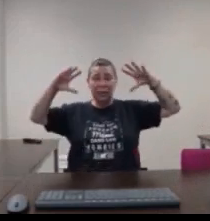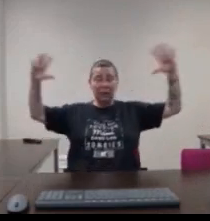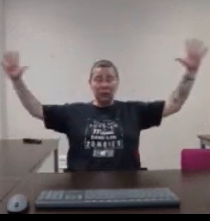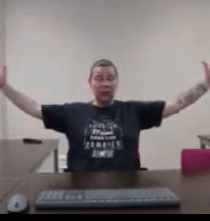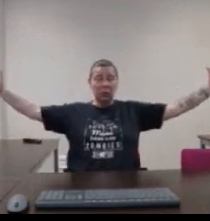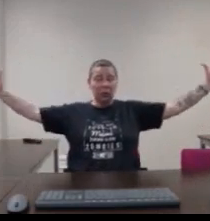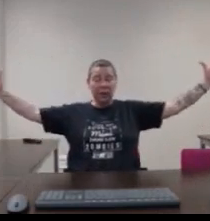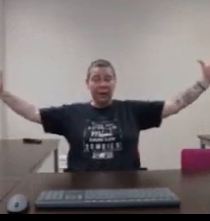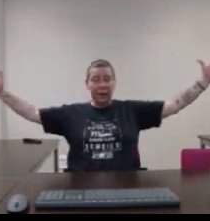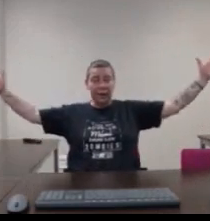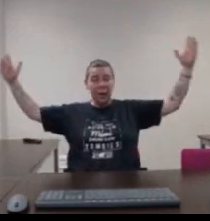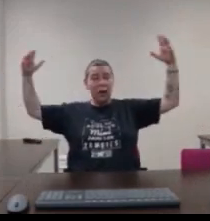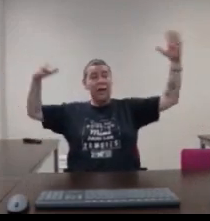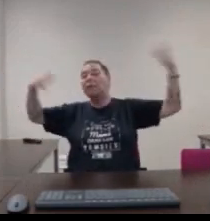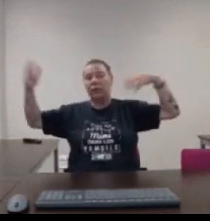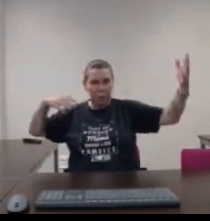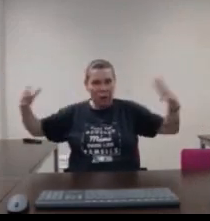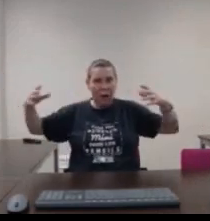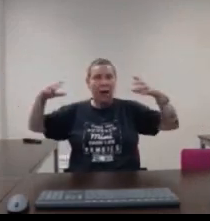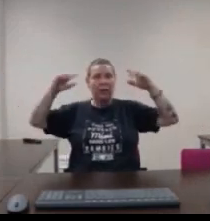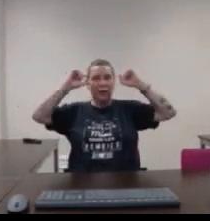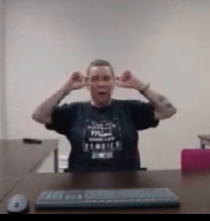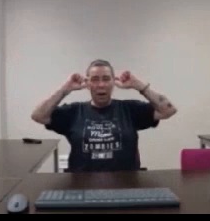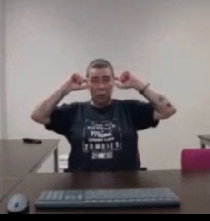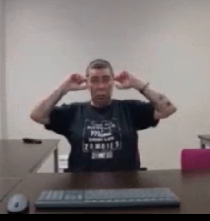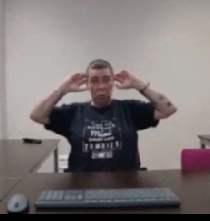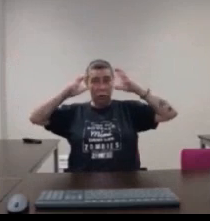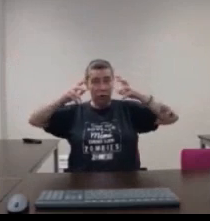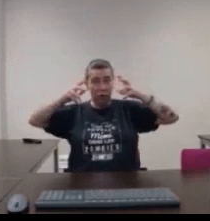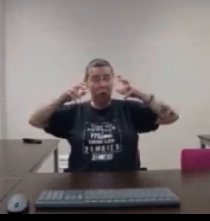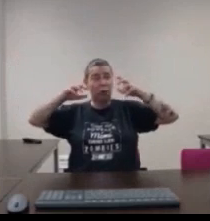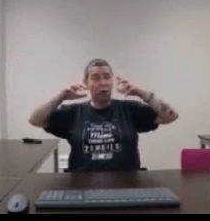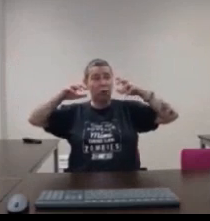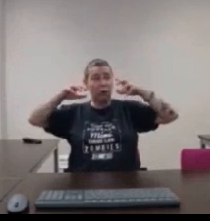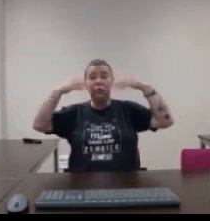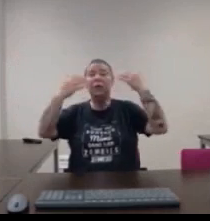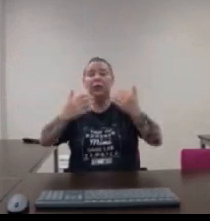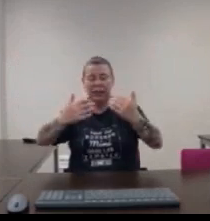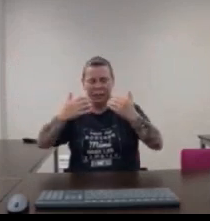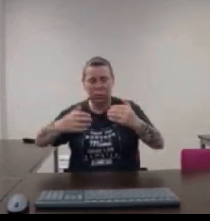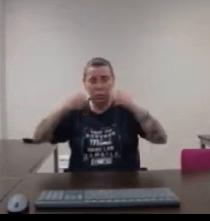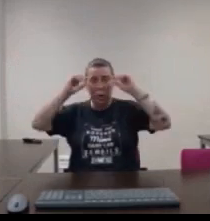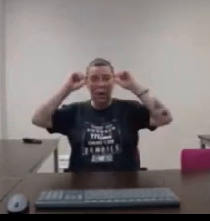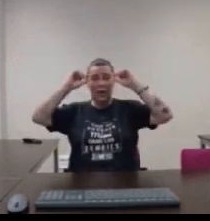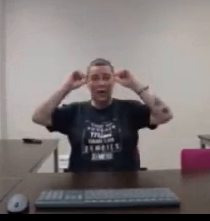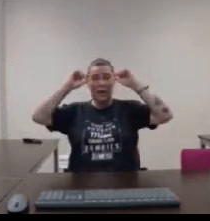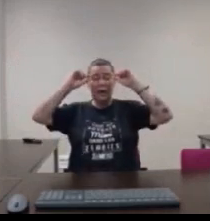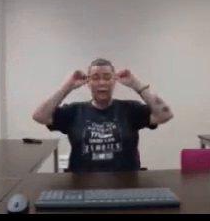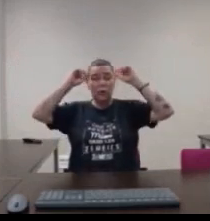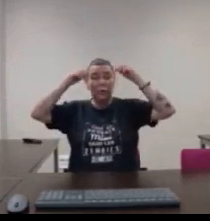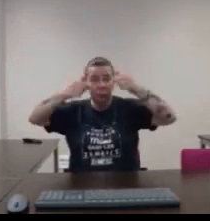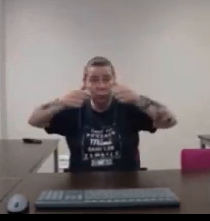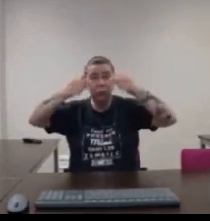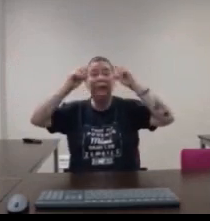vous passez par des zones qui sont ultra éclairées et inversement, à chaque fois qu'on change, que la luminosité change,